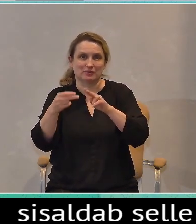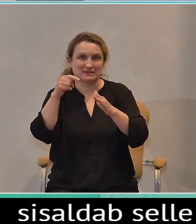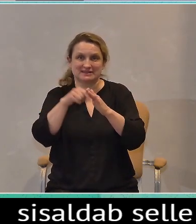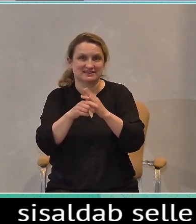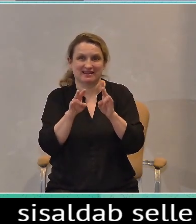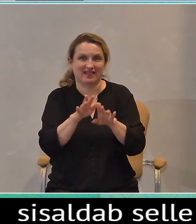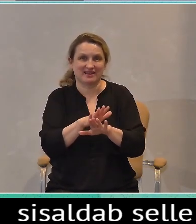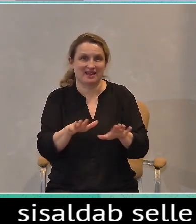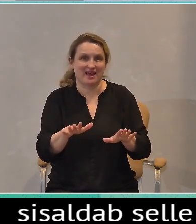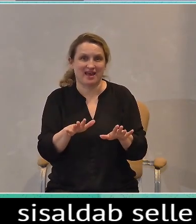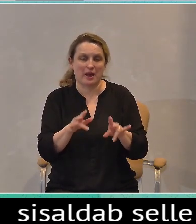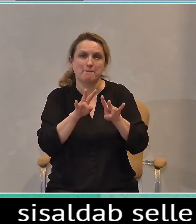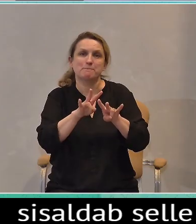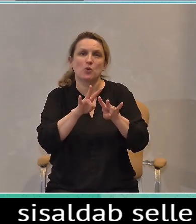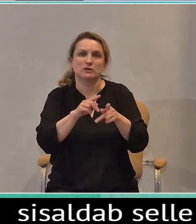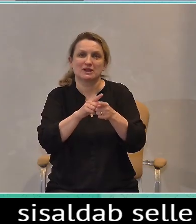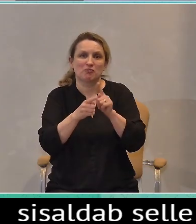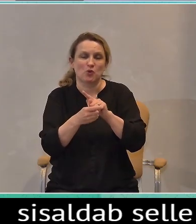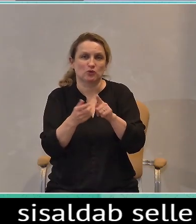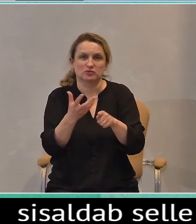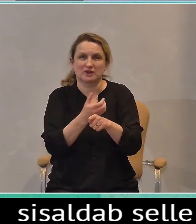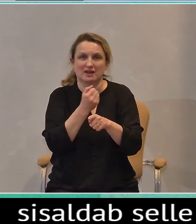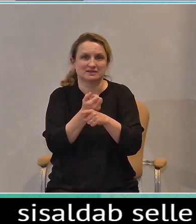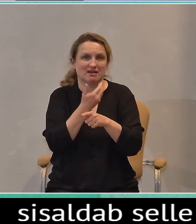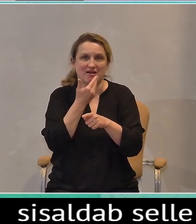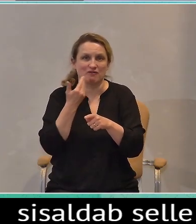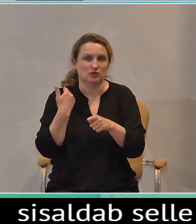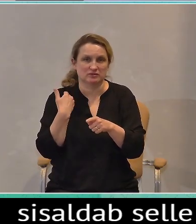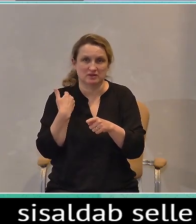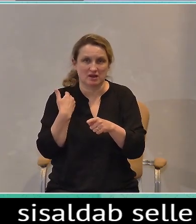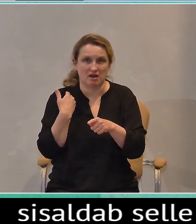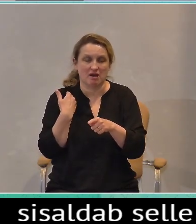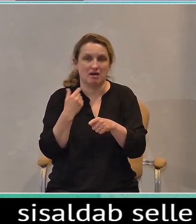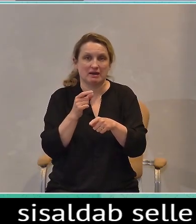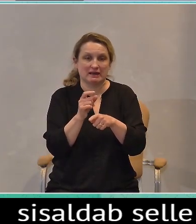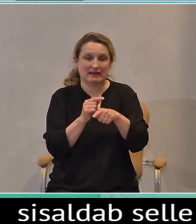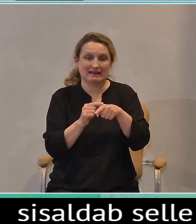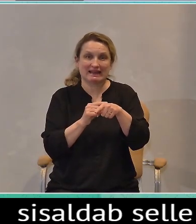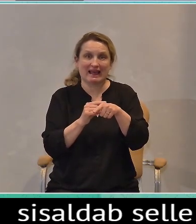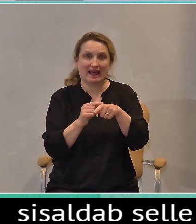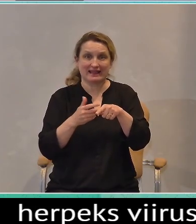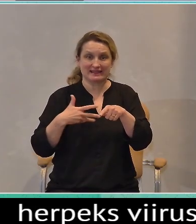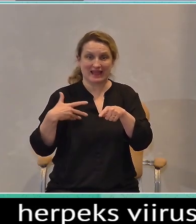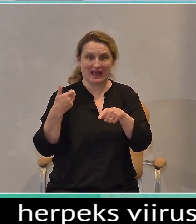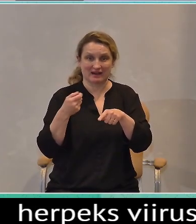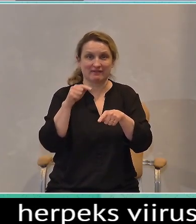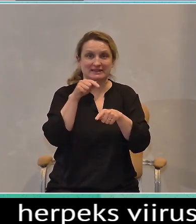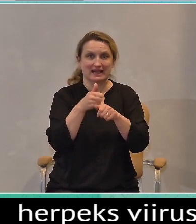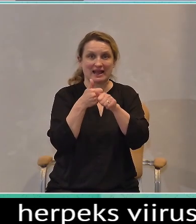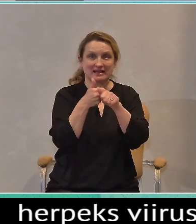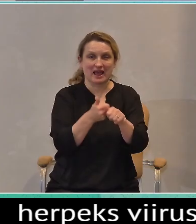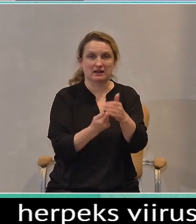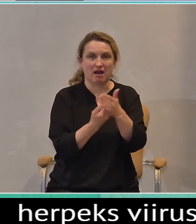muutust ja selle terve geeni andmete põhjal hakatakse sünteesima siis